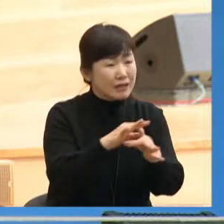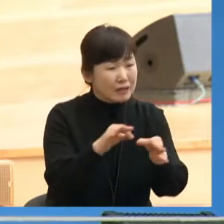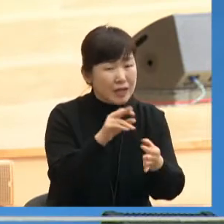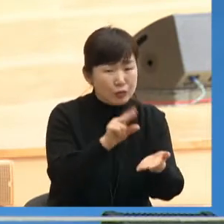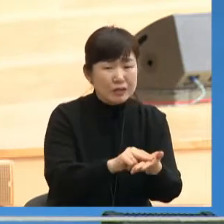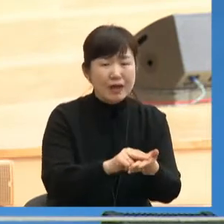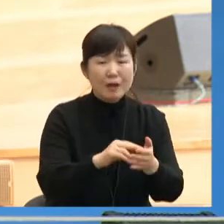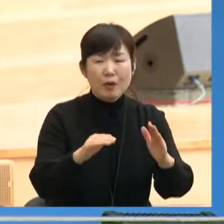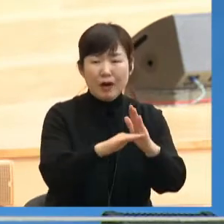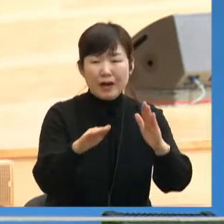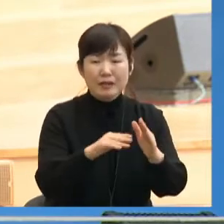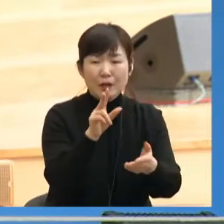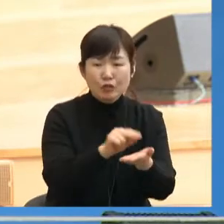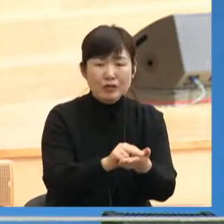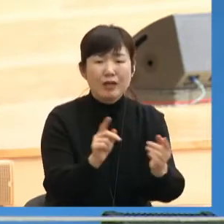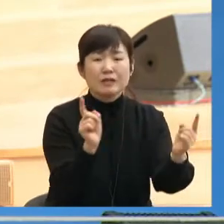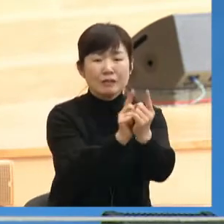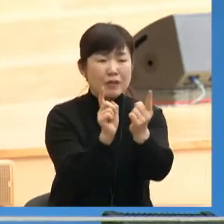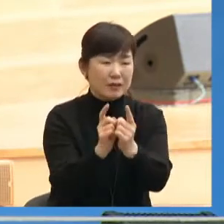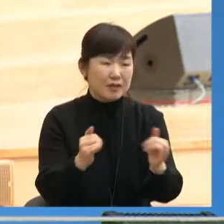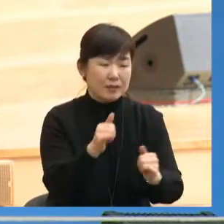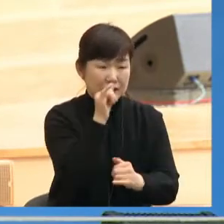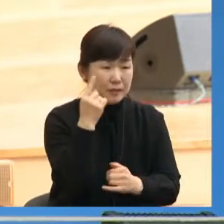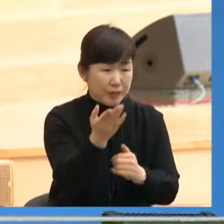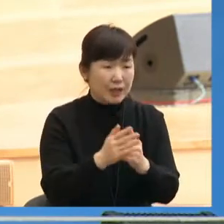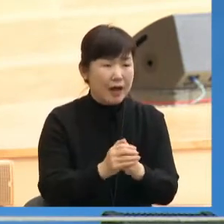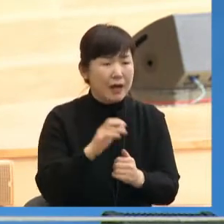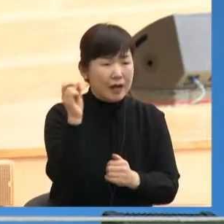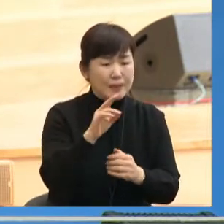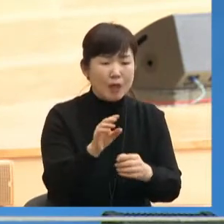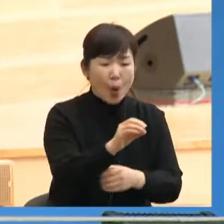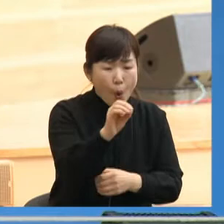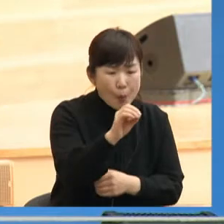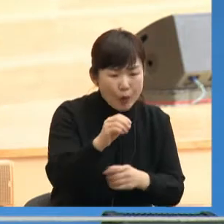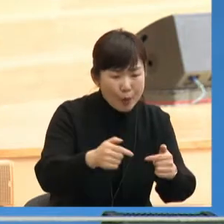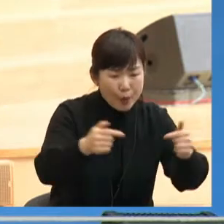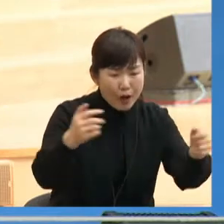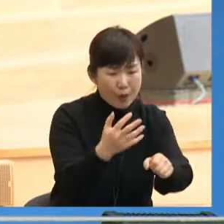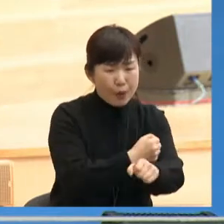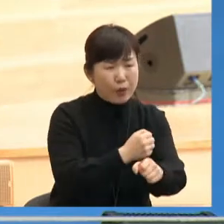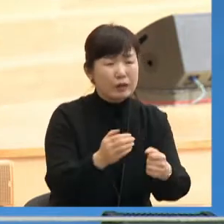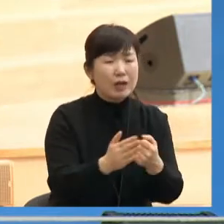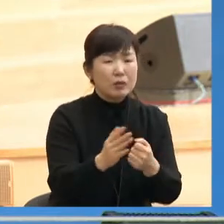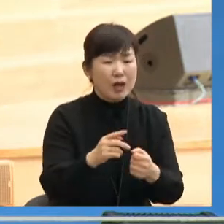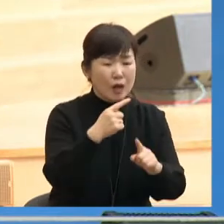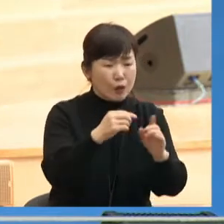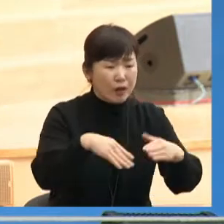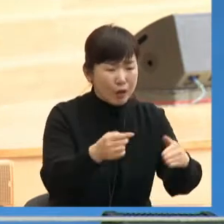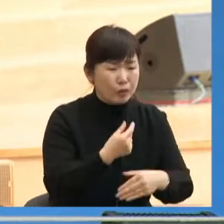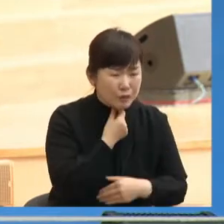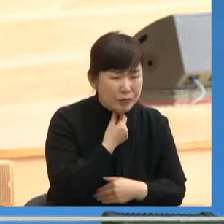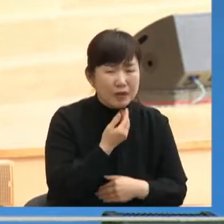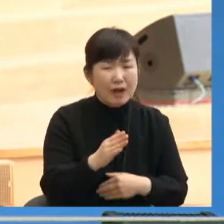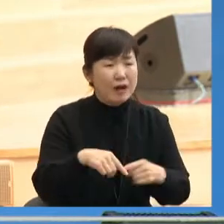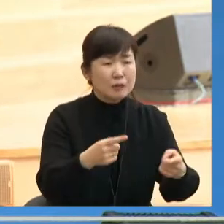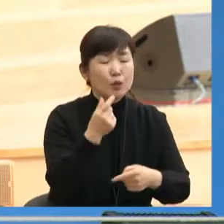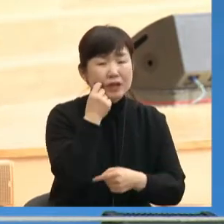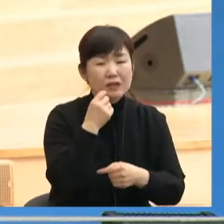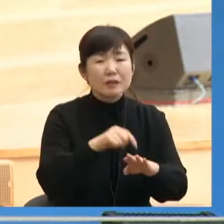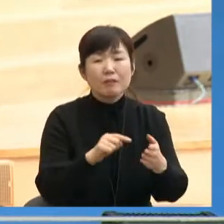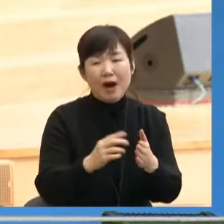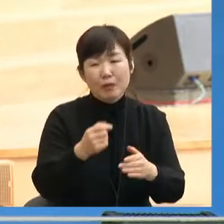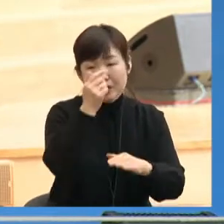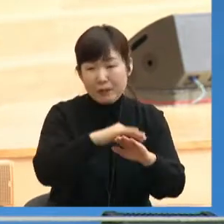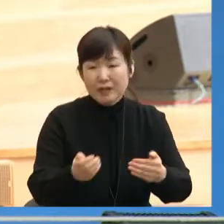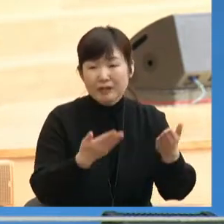어려움을 직면하고 분들이 계십니까? 갑자기 오미크론의 이 확산 때문에 교회에 나오고 싶어도 나오지 못하는 그 심정으로 예배 드리고